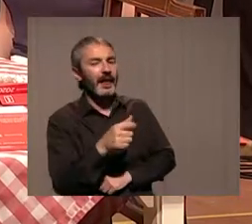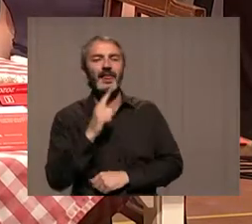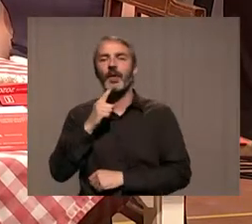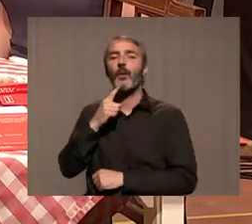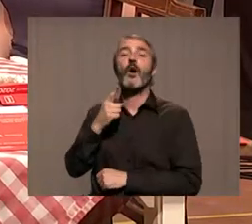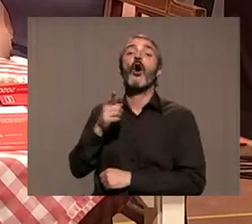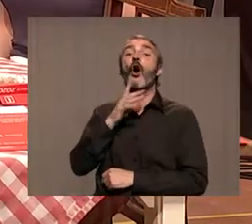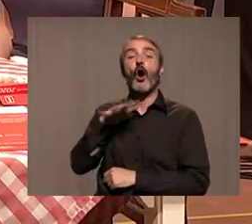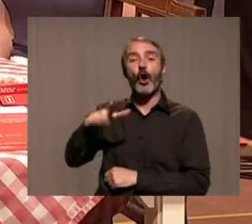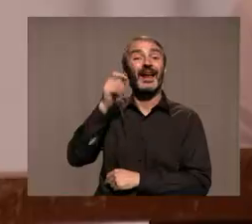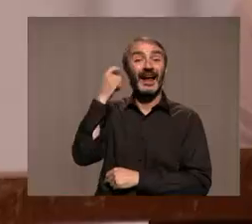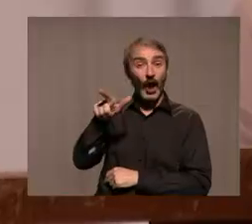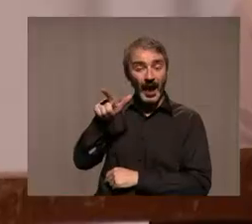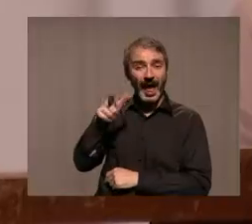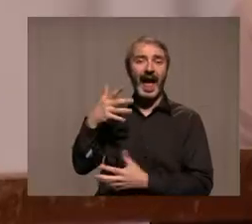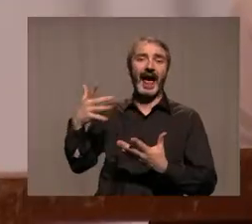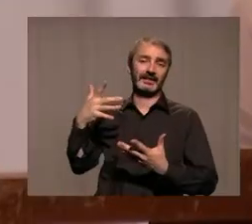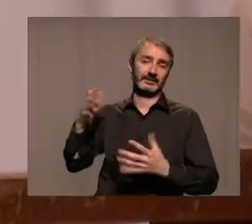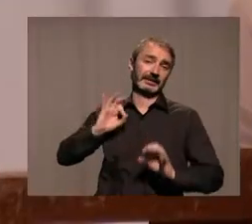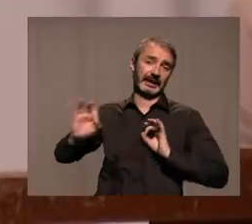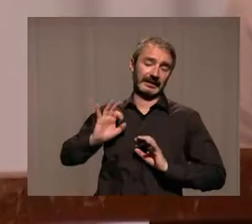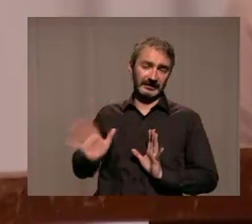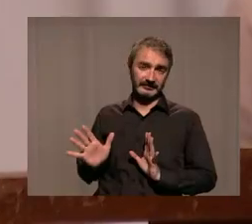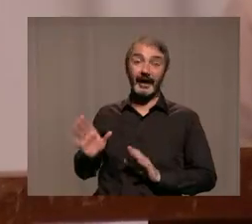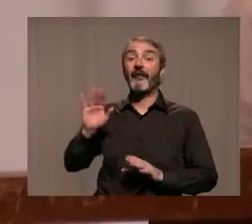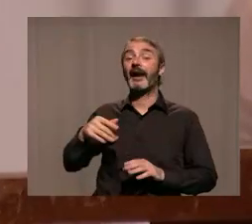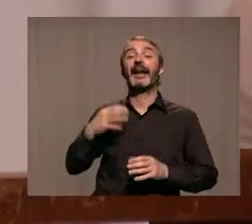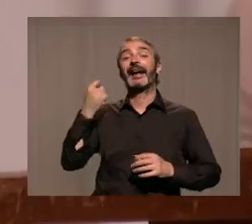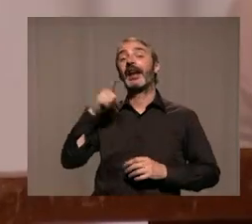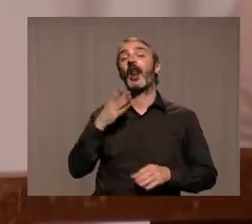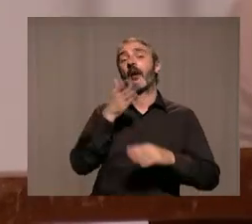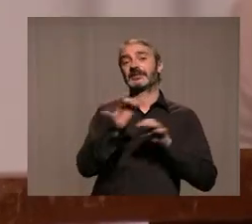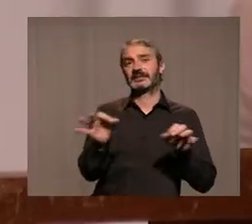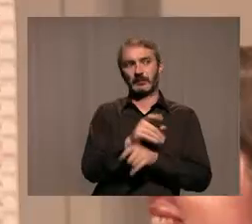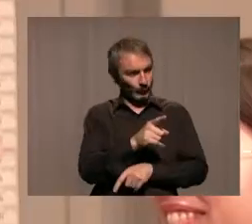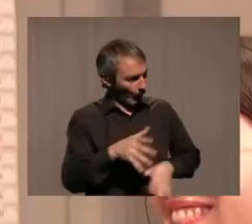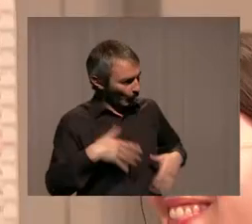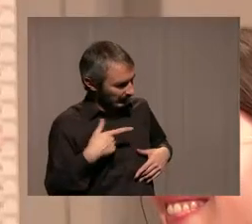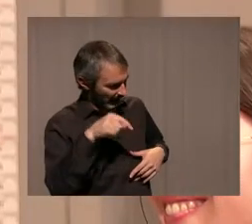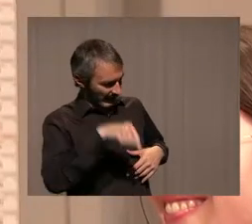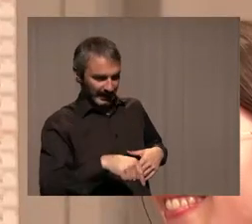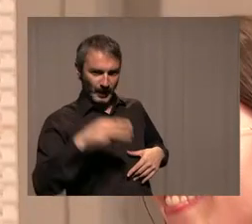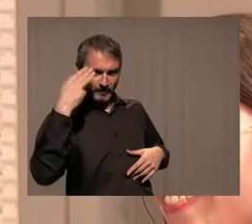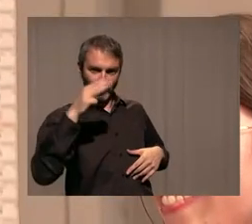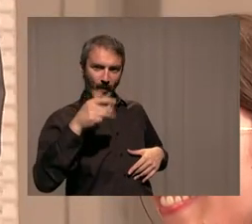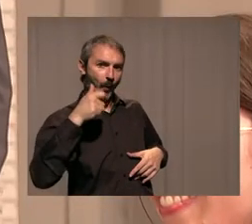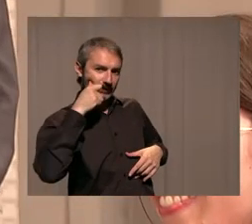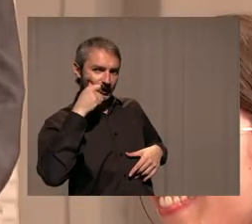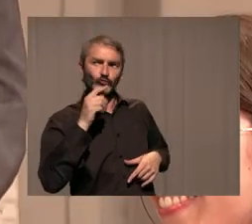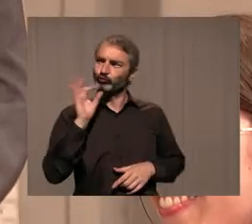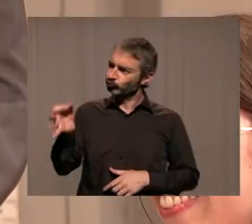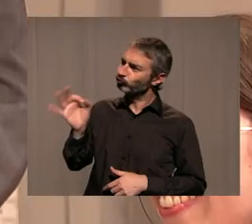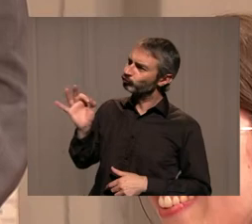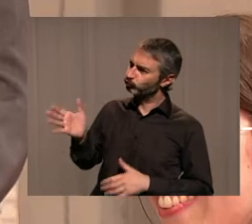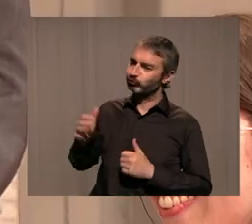a Girona. I no vaig poder anar a Girona. Molt bé, però contenta d'haver fet Humanitats, sí. A la Pompeu Fabra, efectivament. Exacte.